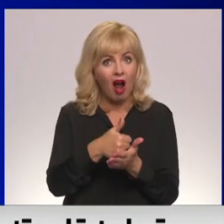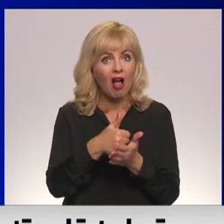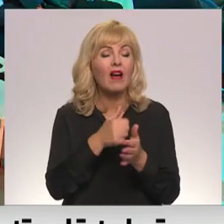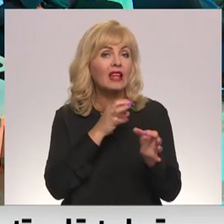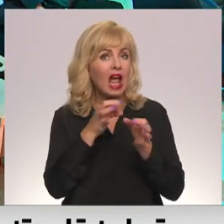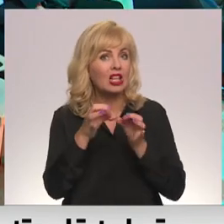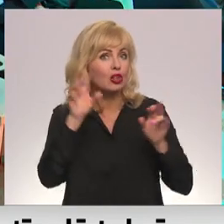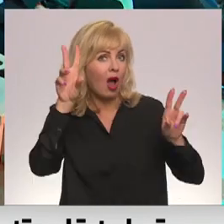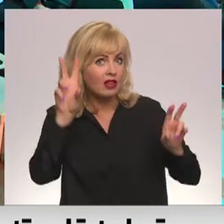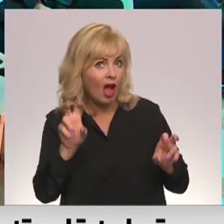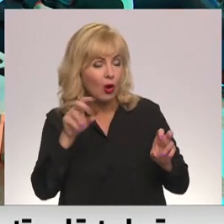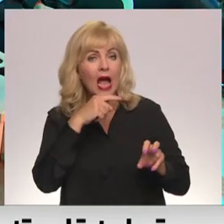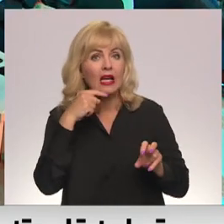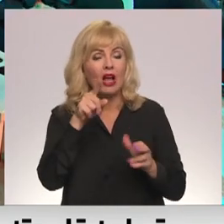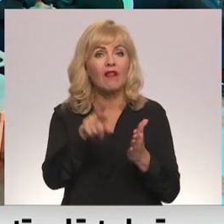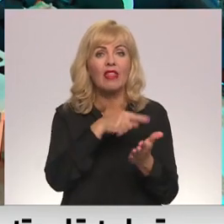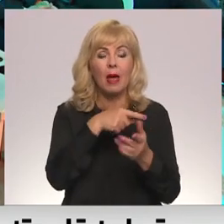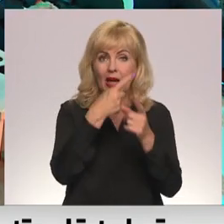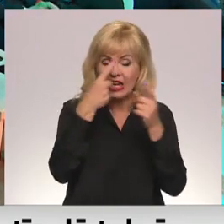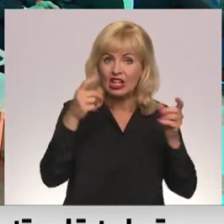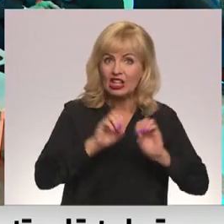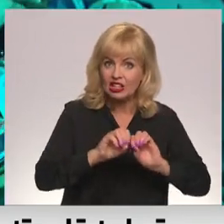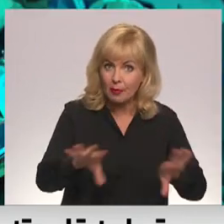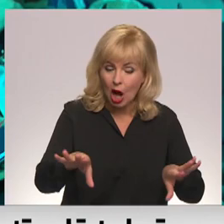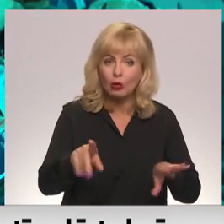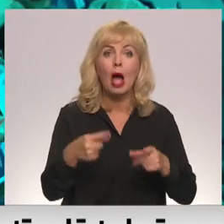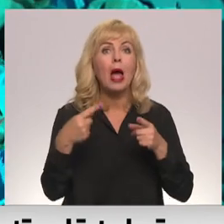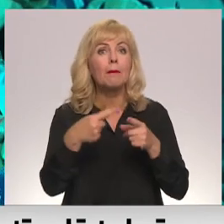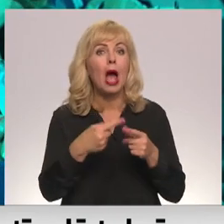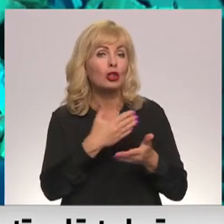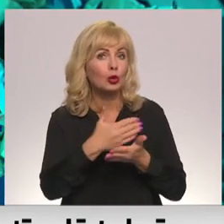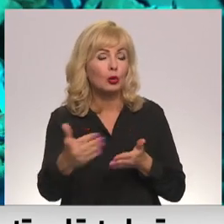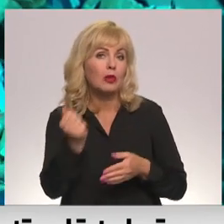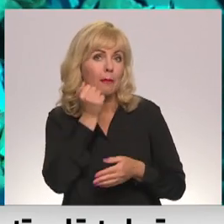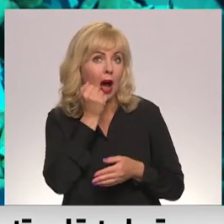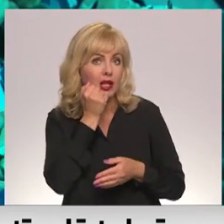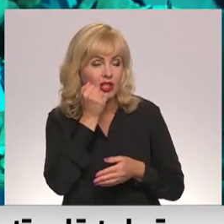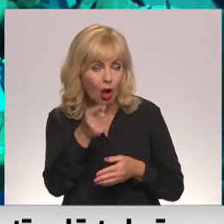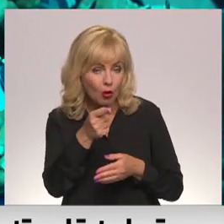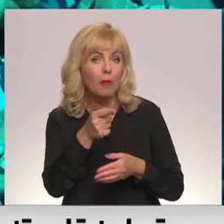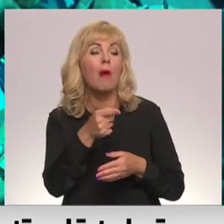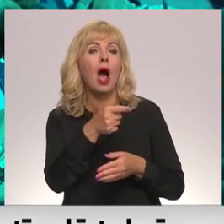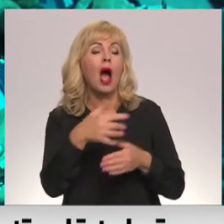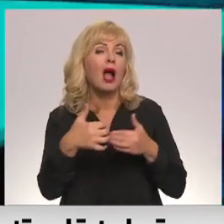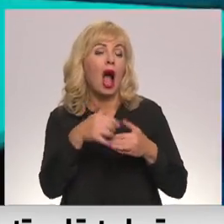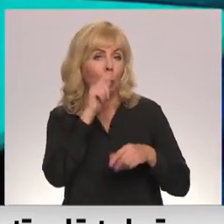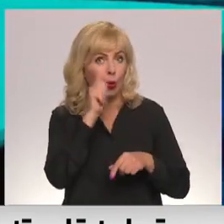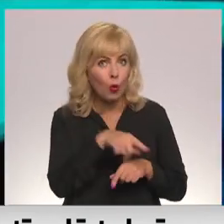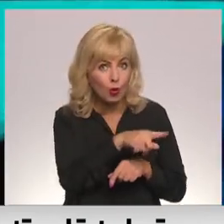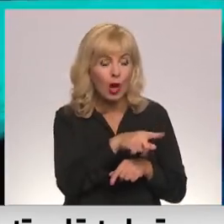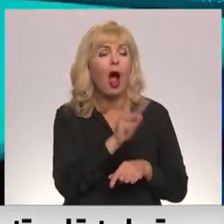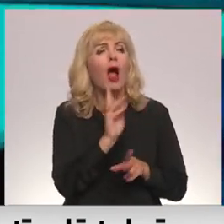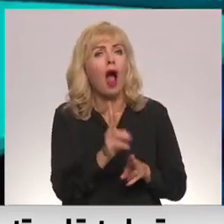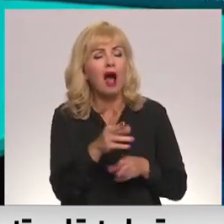tematiem – Krievijas dezinformācijas kampaņas, to mērķi turpinoties Maskavas izvērstajam karam Ukrainā un kā pret tām